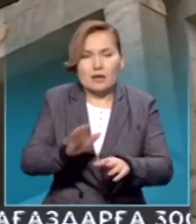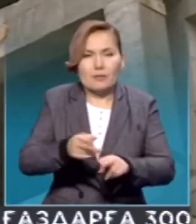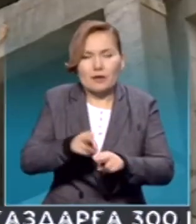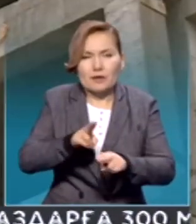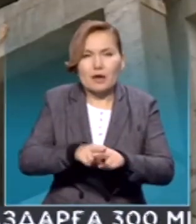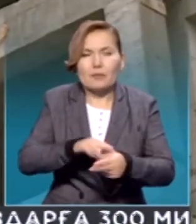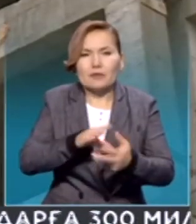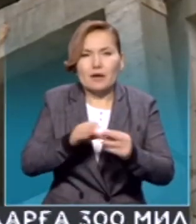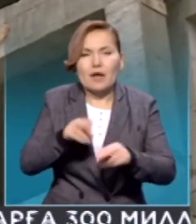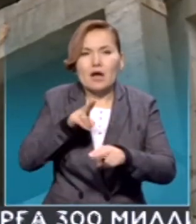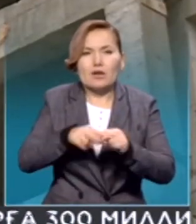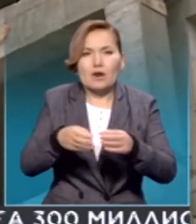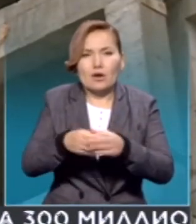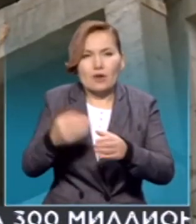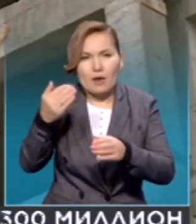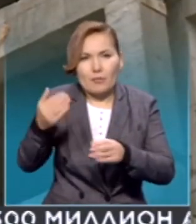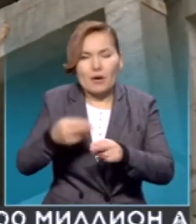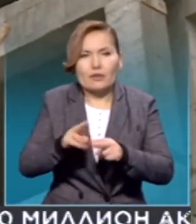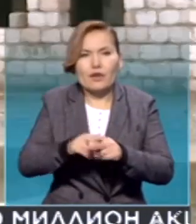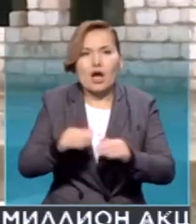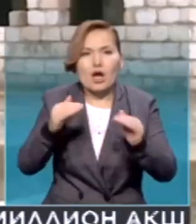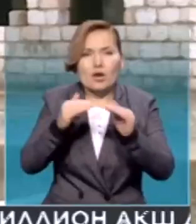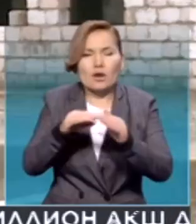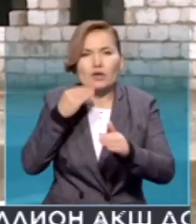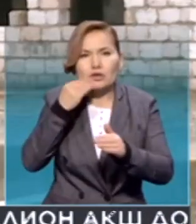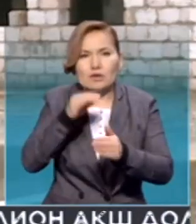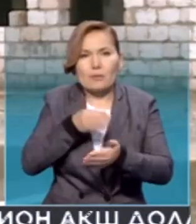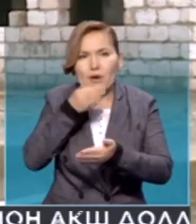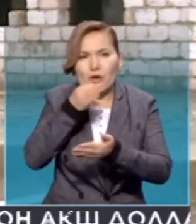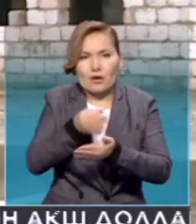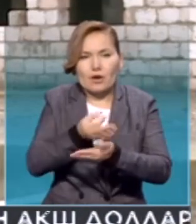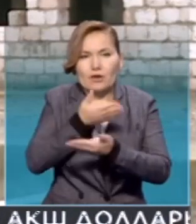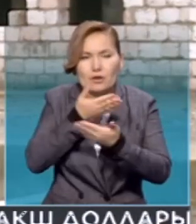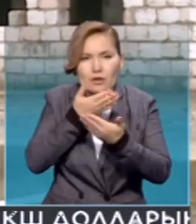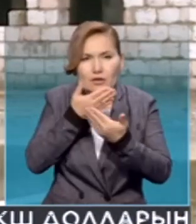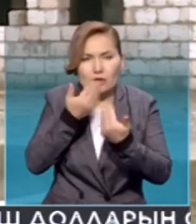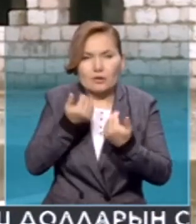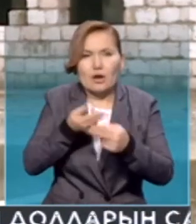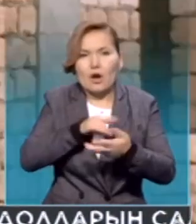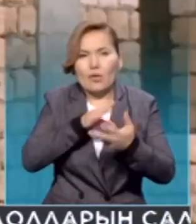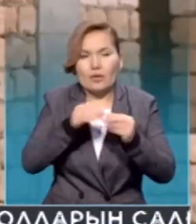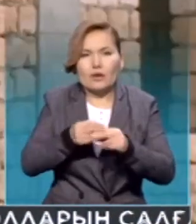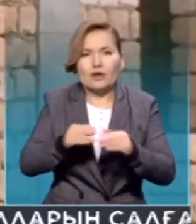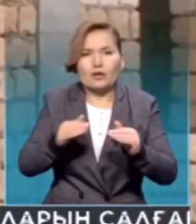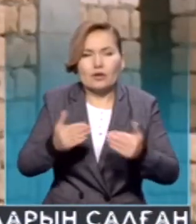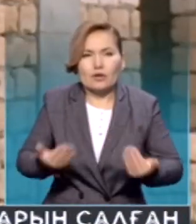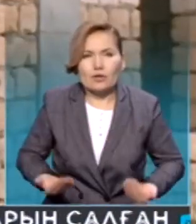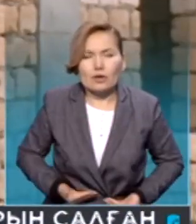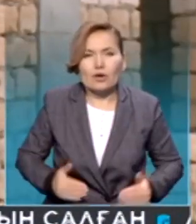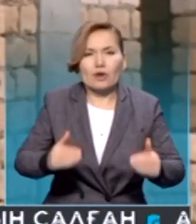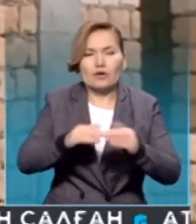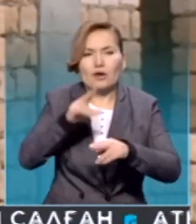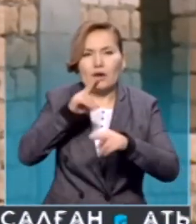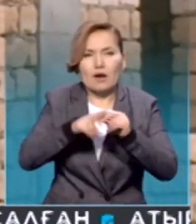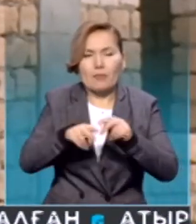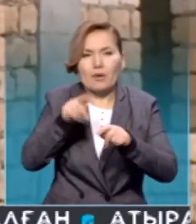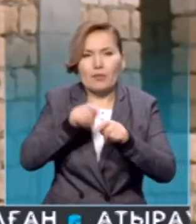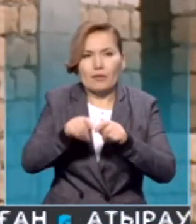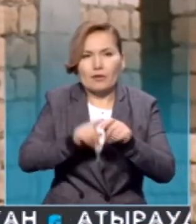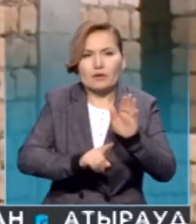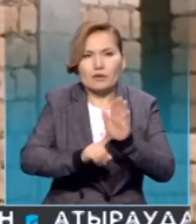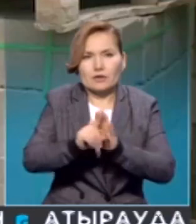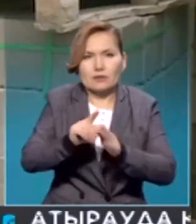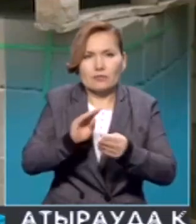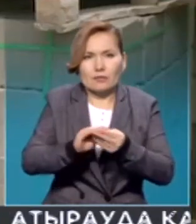құрылыс басқармасының басшысы аталған үйдің сапасына жауап бере алмайтынын айтады. Сондықтан тұрғын үй құрылысы мемлекеттік сараптамадан өтуі тиіс дегенді алға